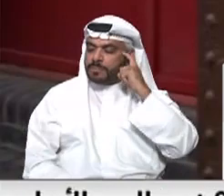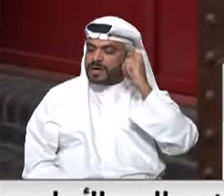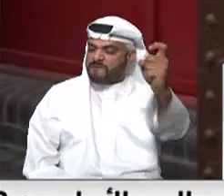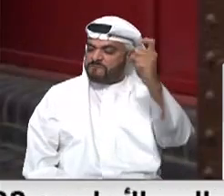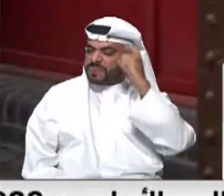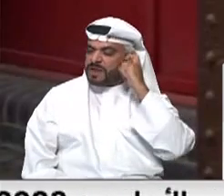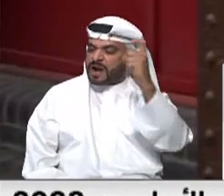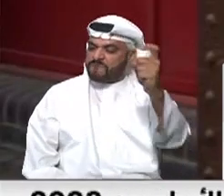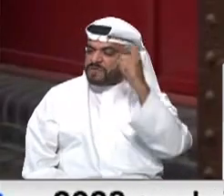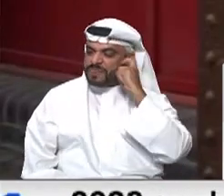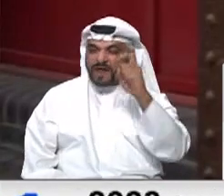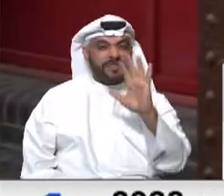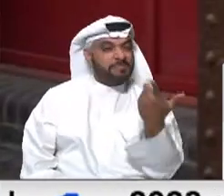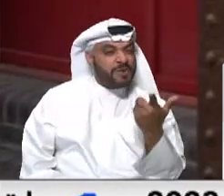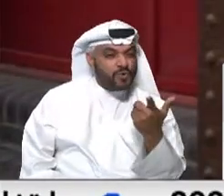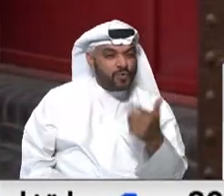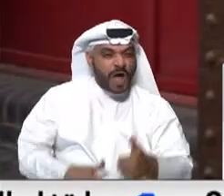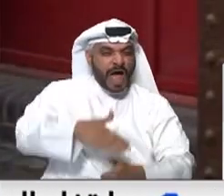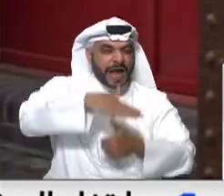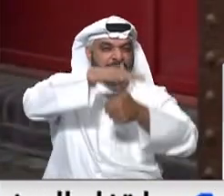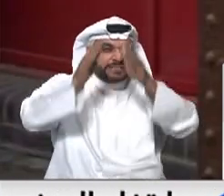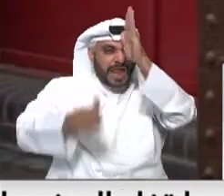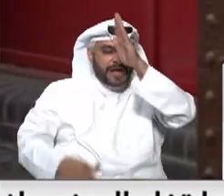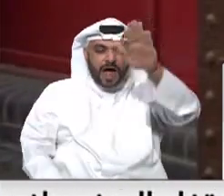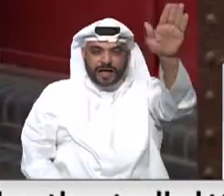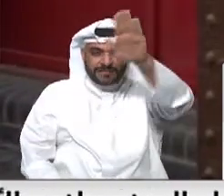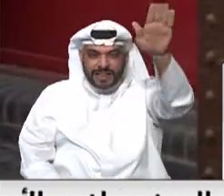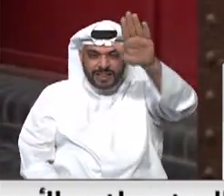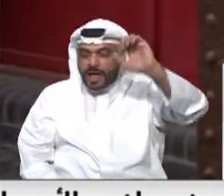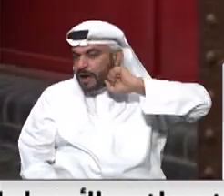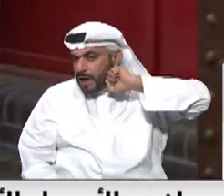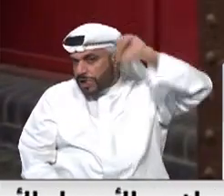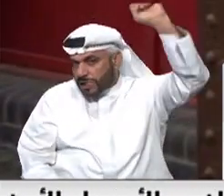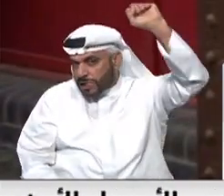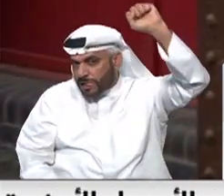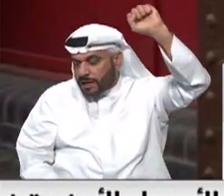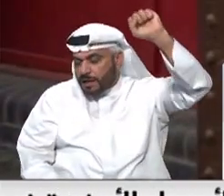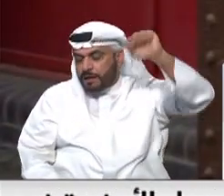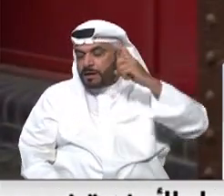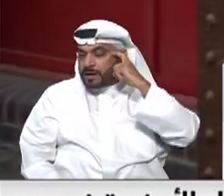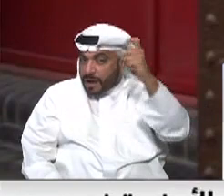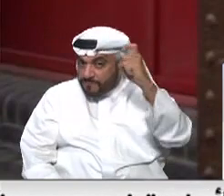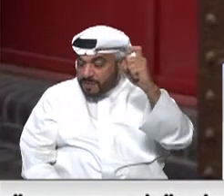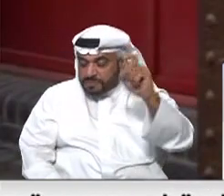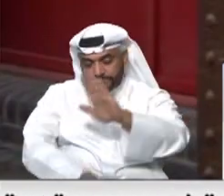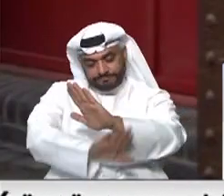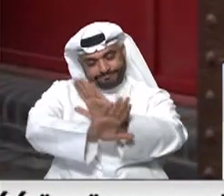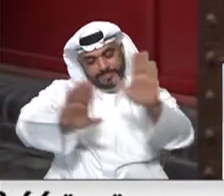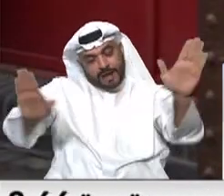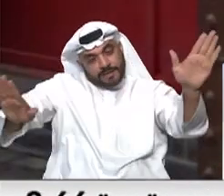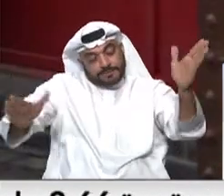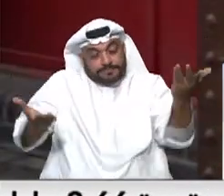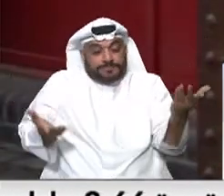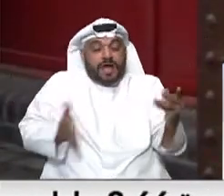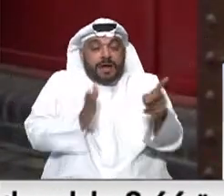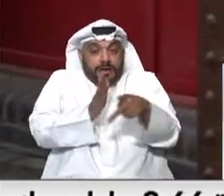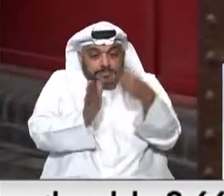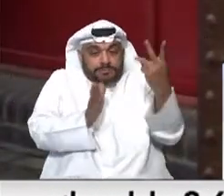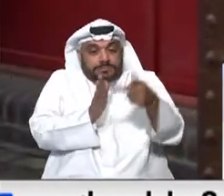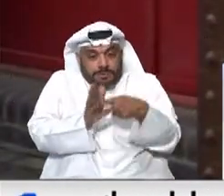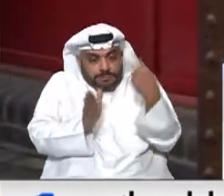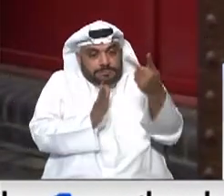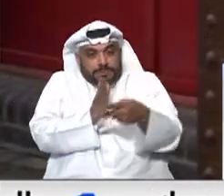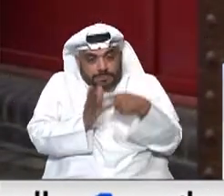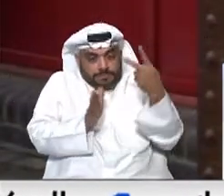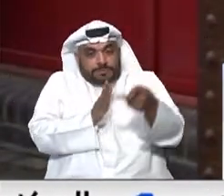أول 3 أو 4 أيام، وبالتالي لما تغيرت رئاسة الوزارة من تاتشر إلى جون ميجر، وجون